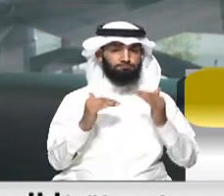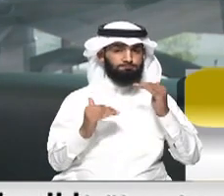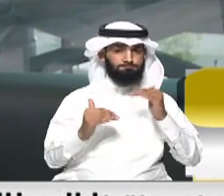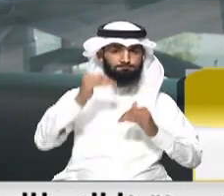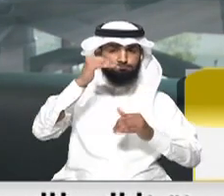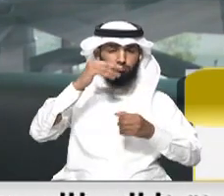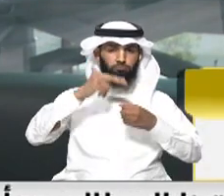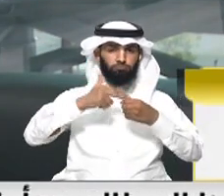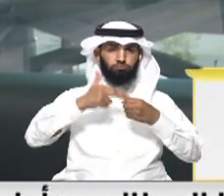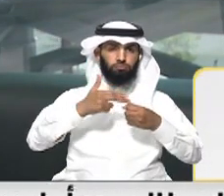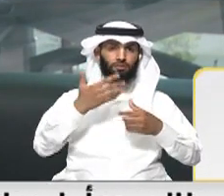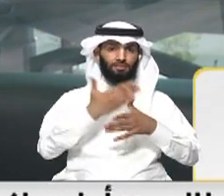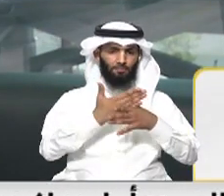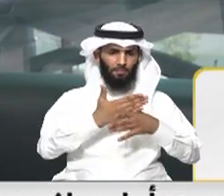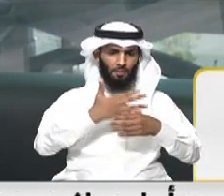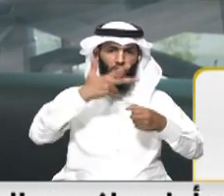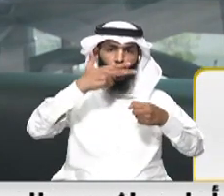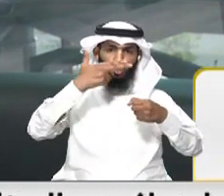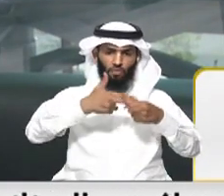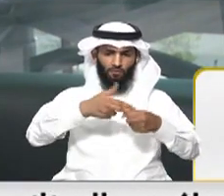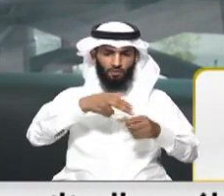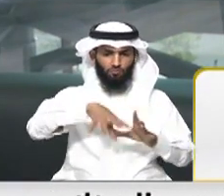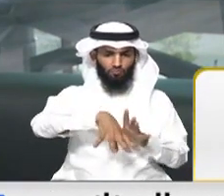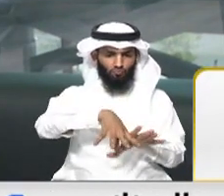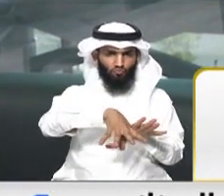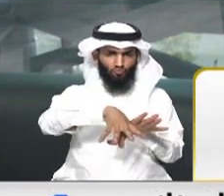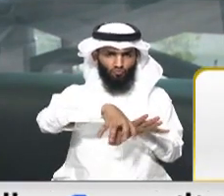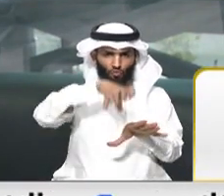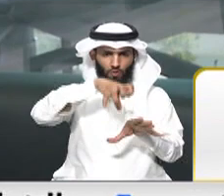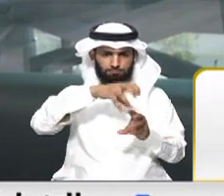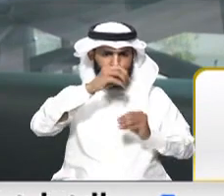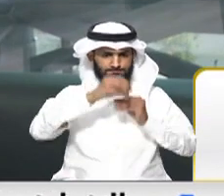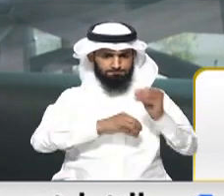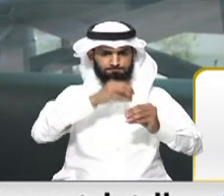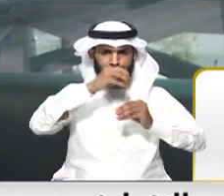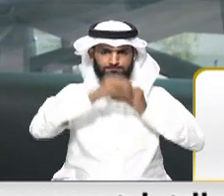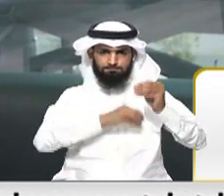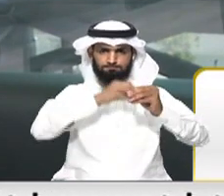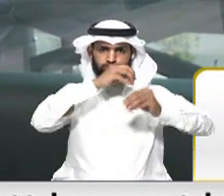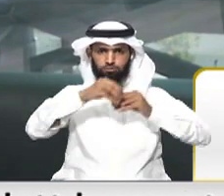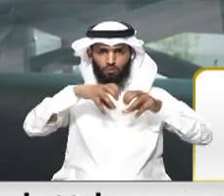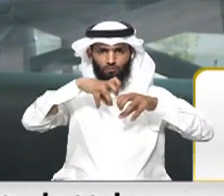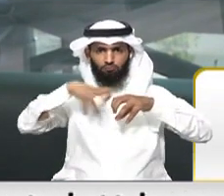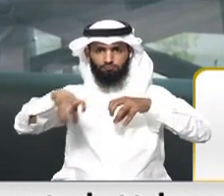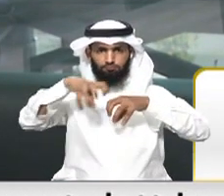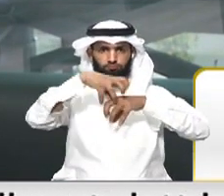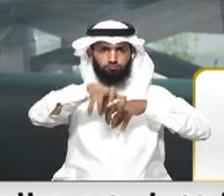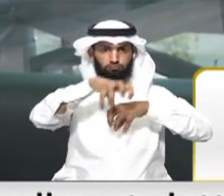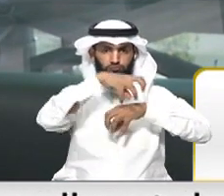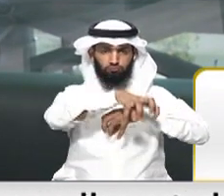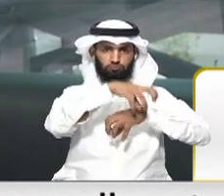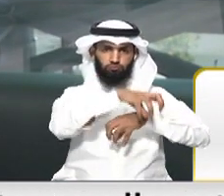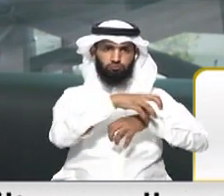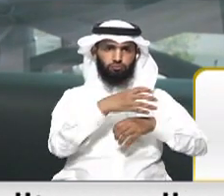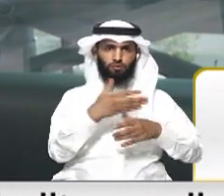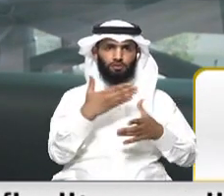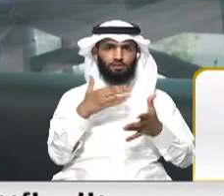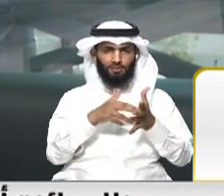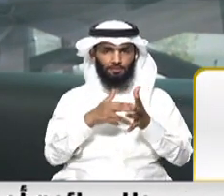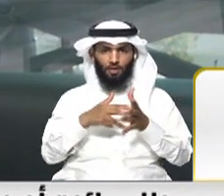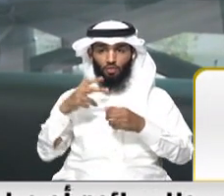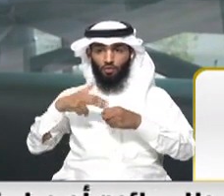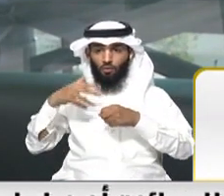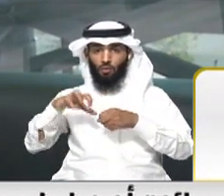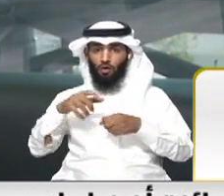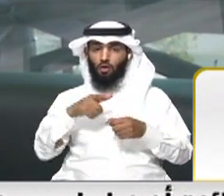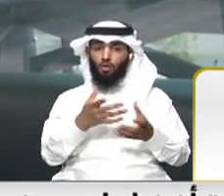حاله تكرير النفط الكويتي الخفيف وتبلغ 535 ال برميل في حاله تكرير النفط الكويتي